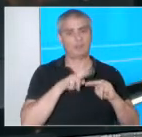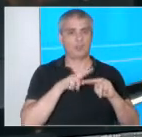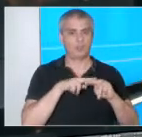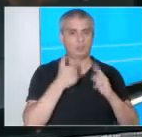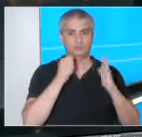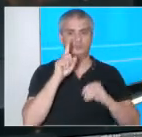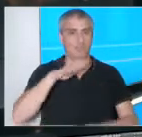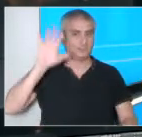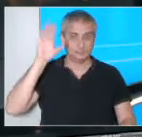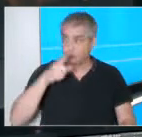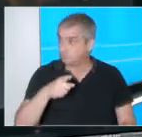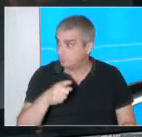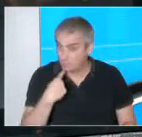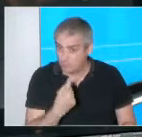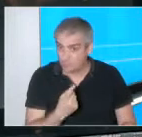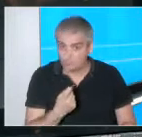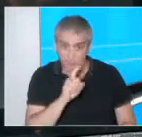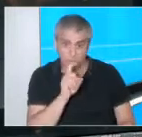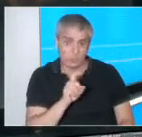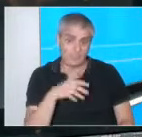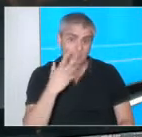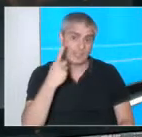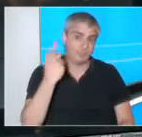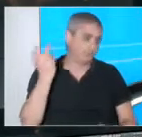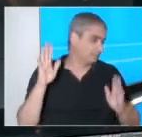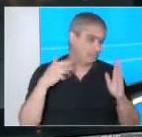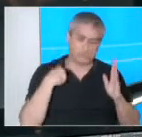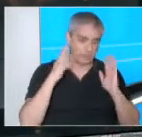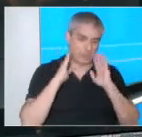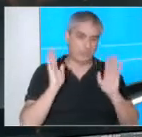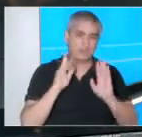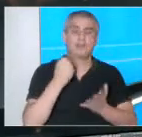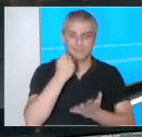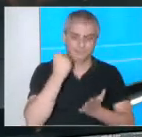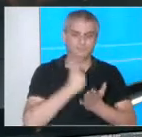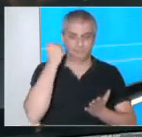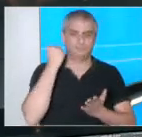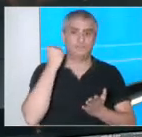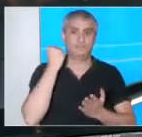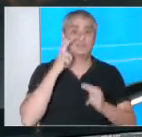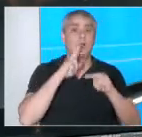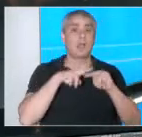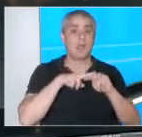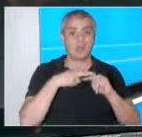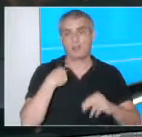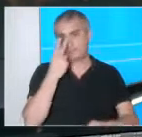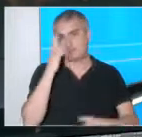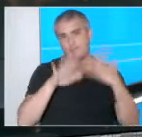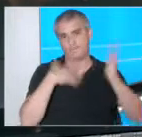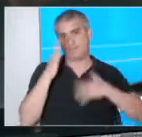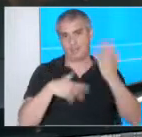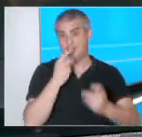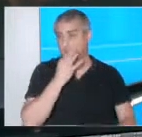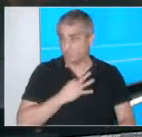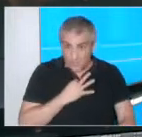זה ב-61 אצבעות. אגב, הם טוענים שיכול להיות שיהיה להם איזה אצבע מירם, אני לא קונה את זה, אז התקציב יעבור. אחר כך אנחנו נראה כאן בלגן, אבל